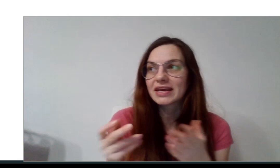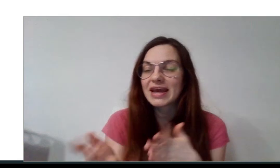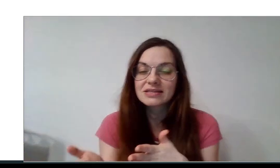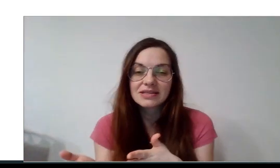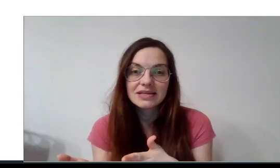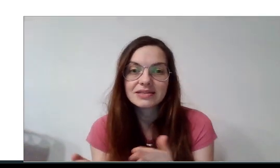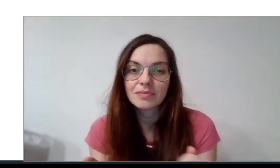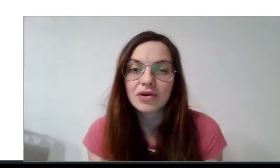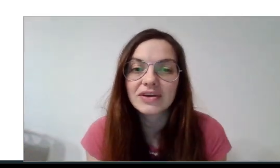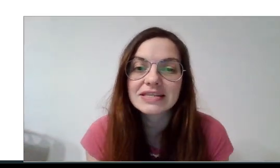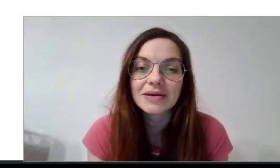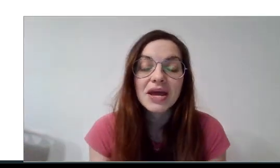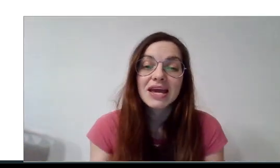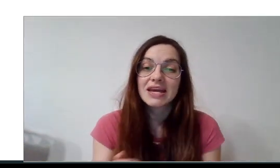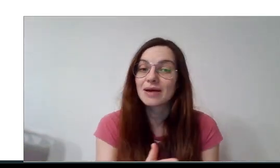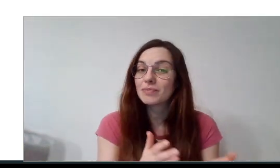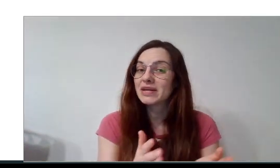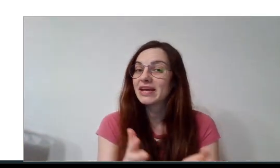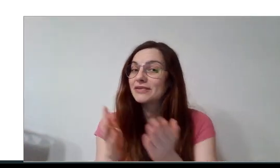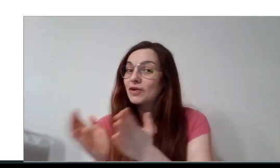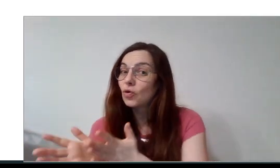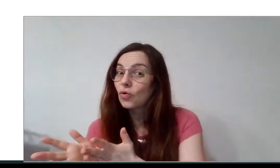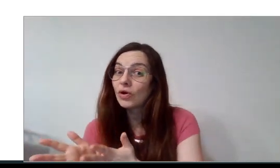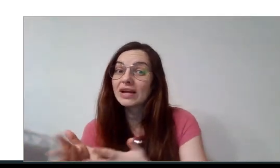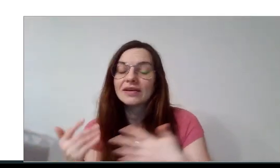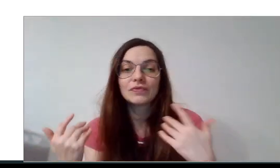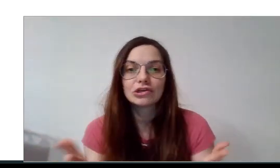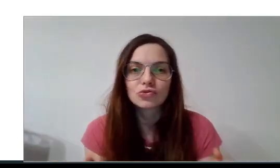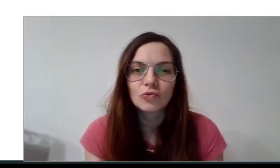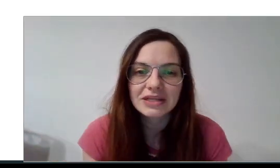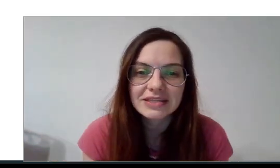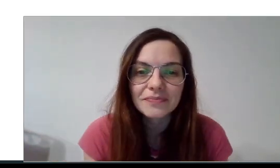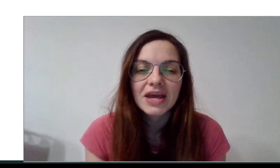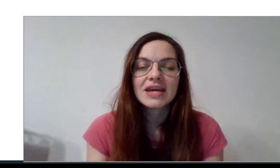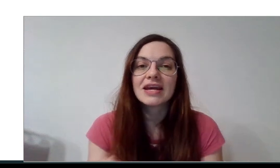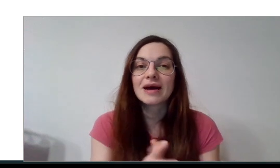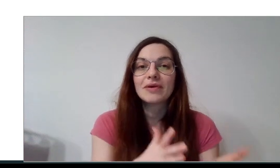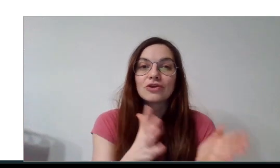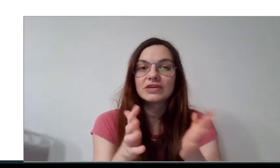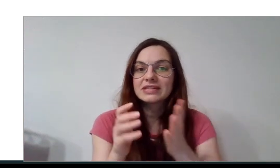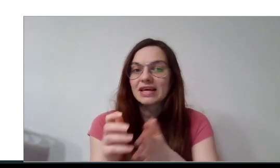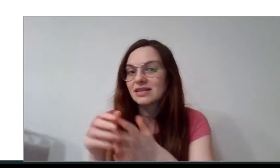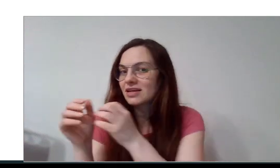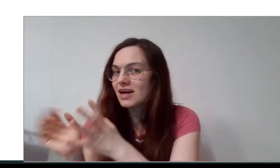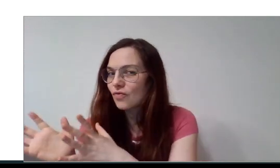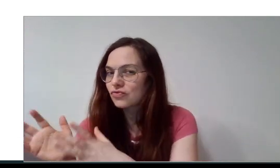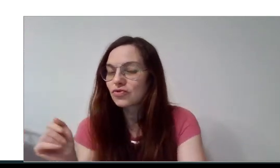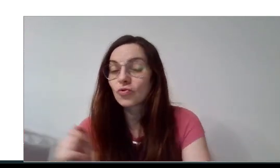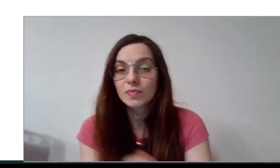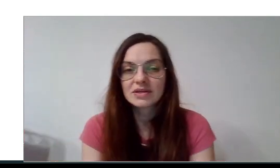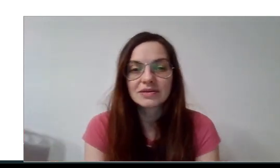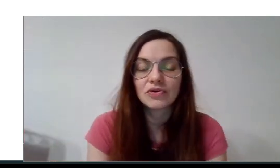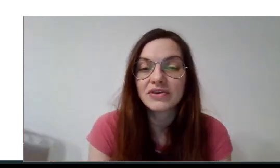Handy vergessen, zaboravila sam. Ich habe mein Handy verloren, izgubila sam. Ich habe ein neues Handy